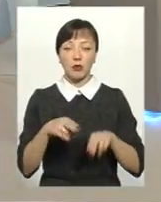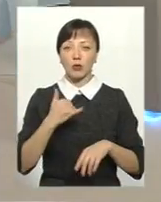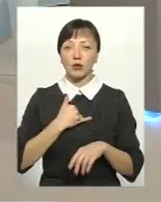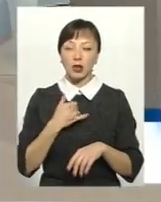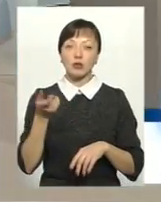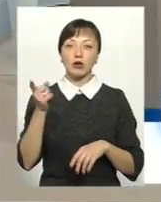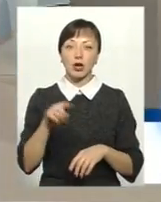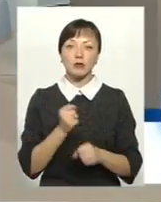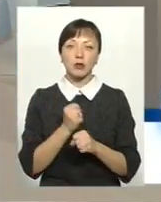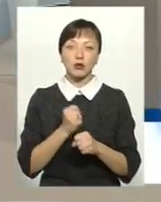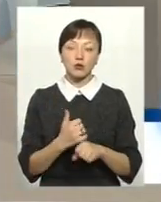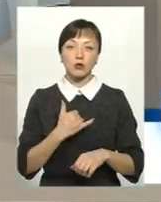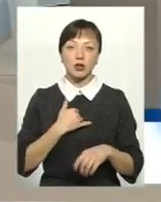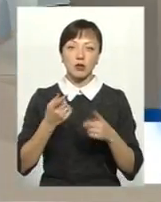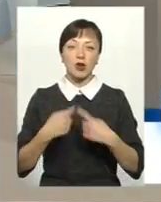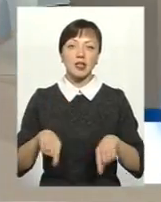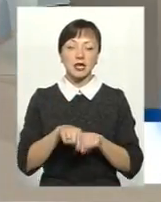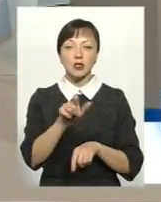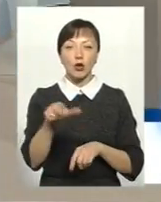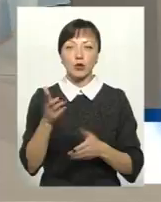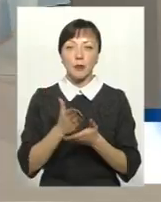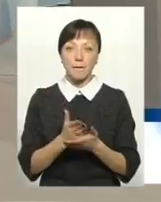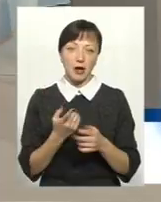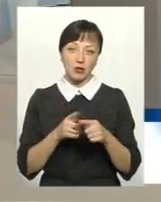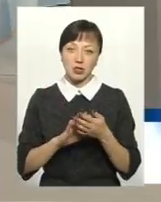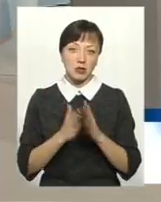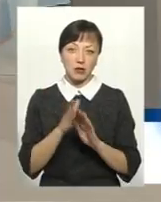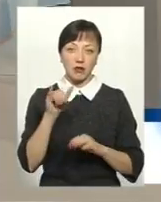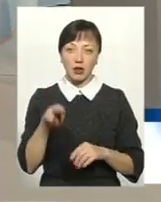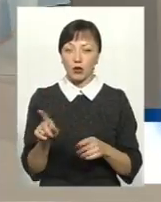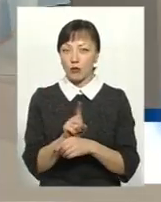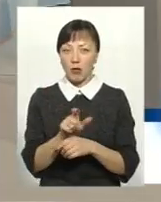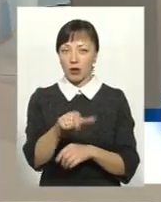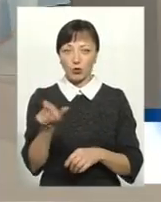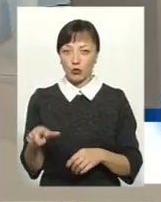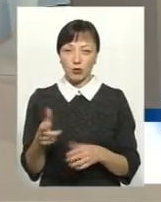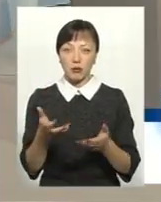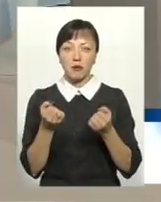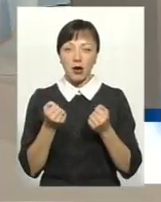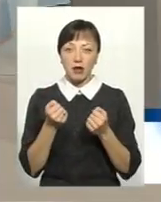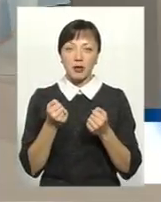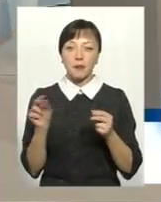до речі, працюють у мене в організації люди, які мають цей статус. Це нормальні люди, вони приймають АРВ-терапію. Якщо